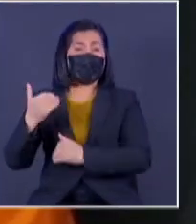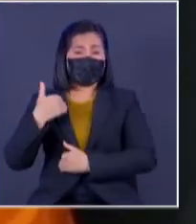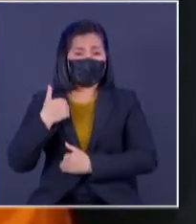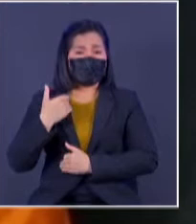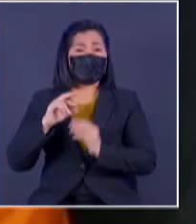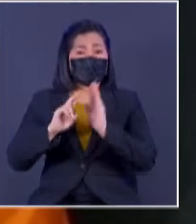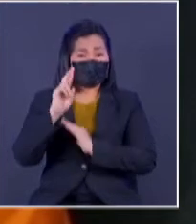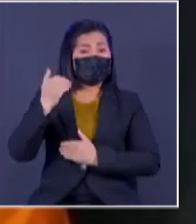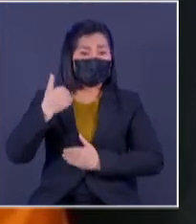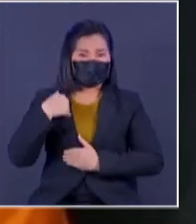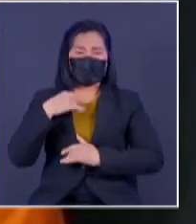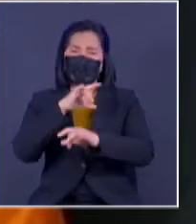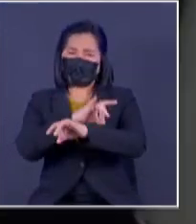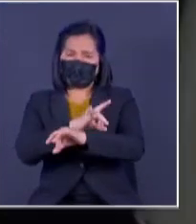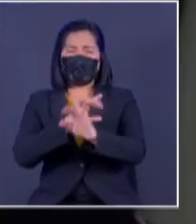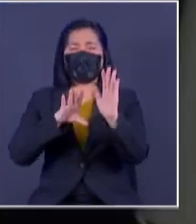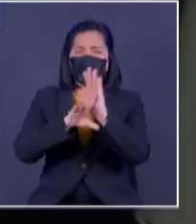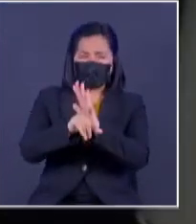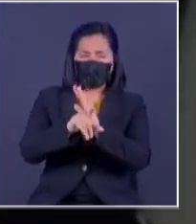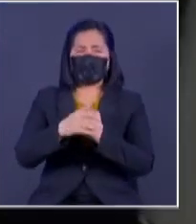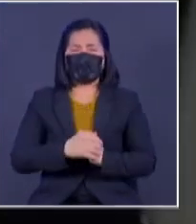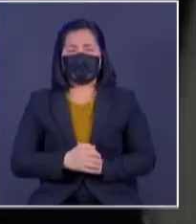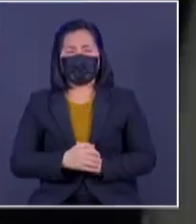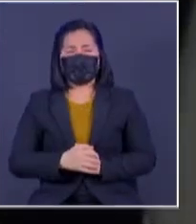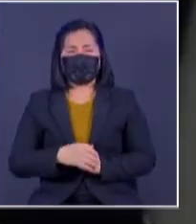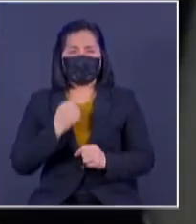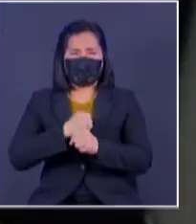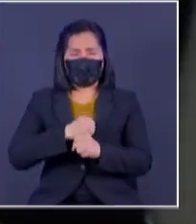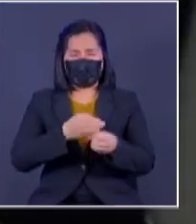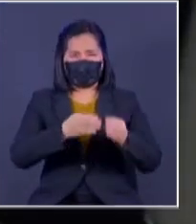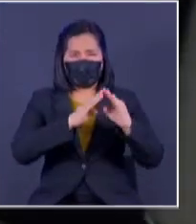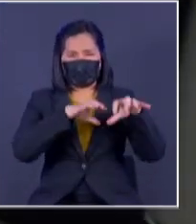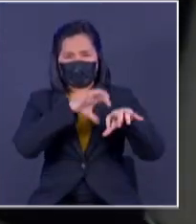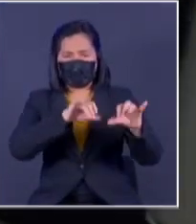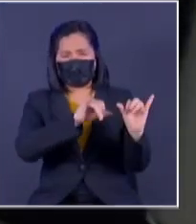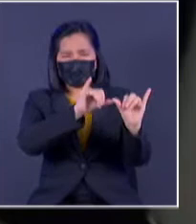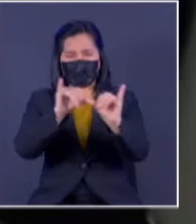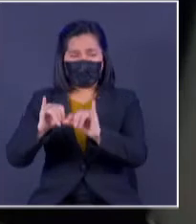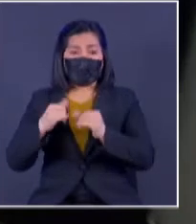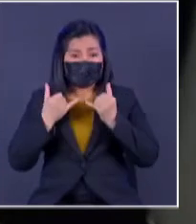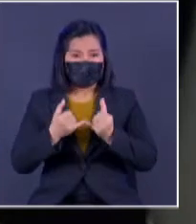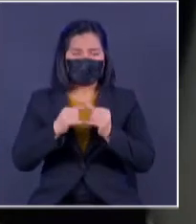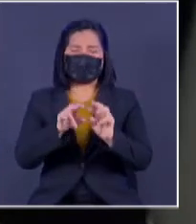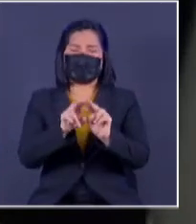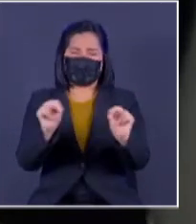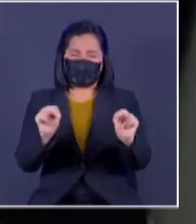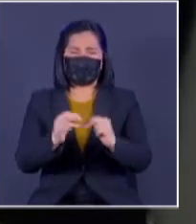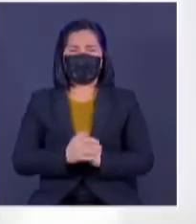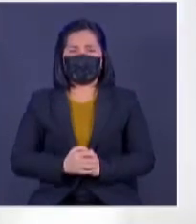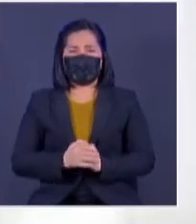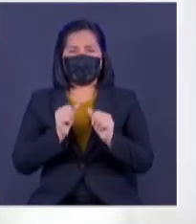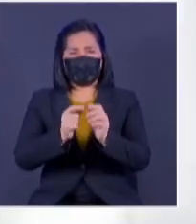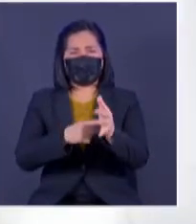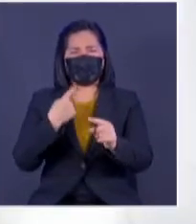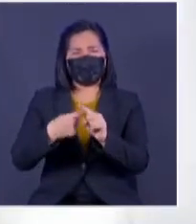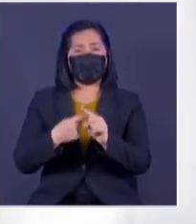ชียงรายเพชรบุรีชลบุรีเคยไปตั้งสำนักงานมาหมดครับก่อนที่ล่าสุดเนี่ยจะย้ายมาอยู่ที่นนทบุรีได้ประมาณสัก2